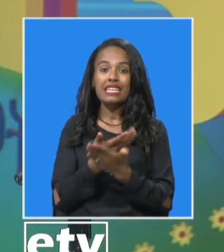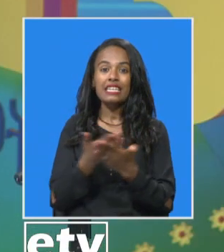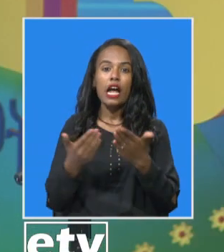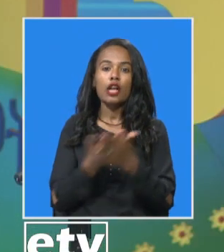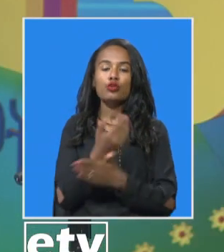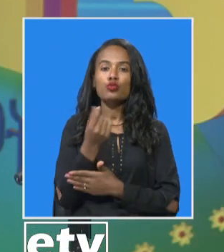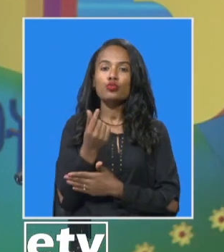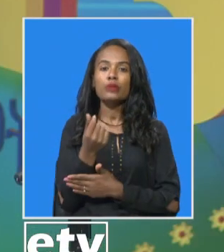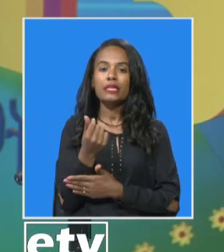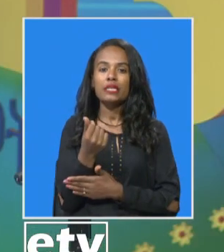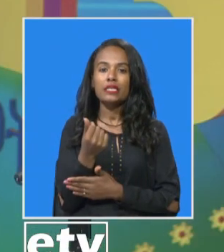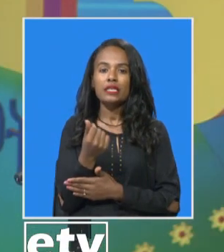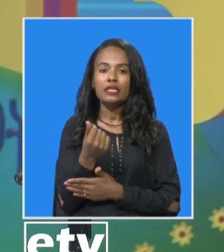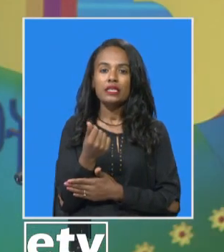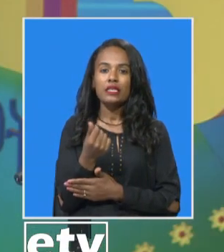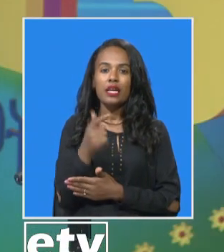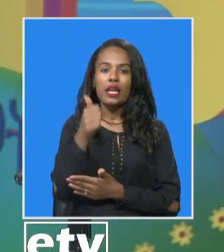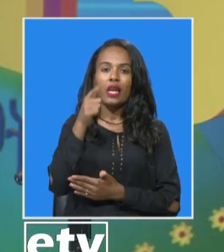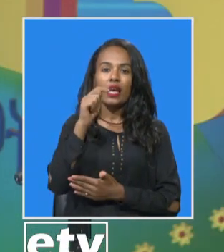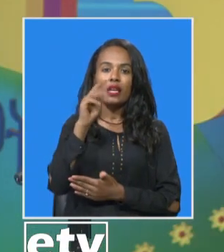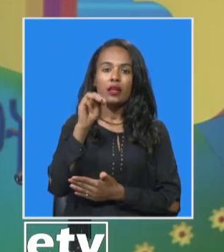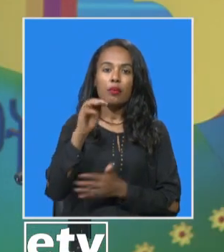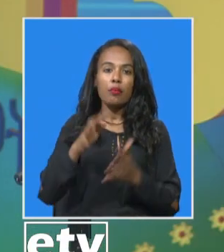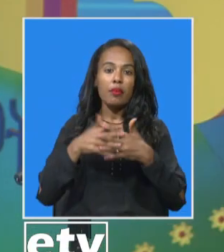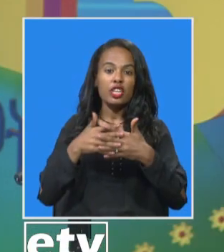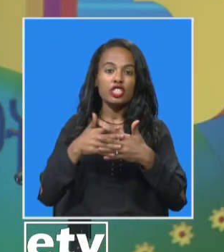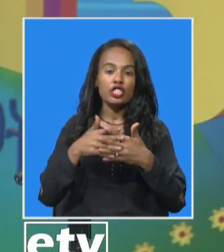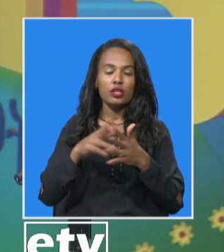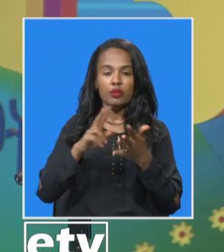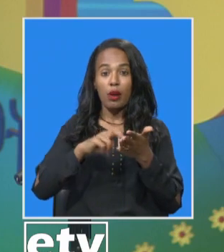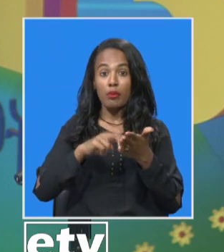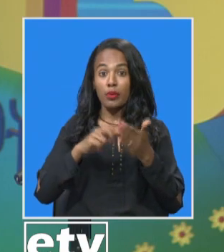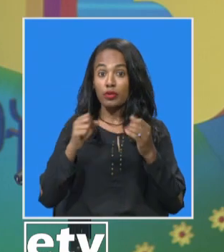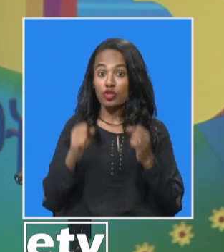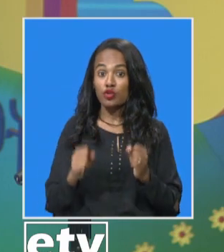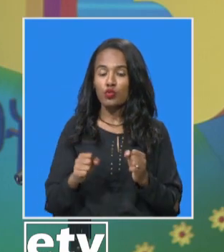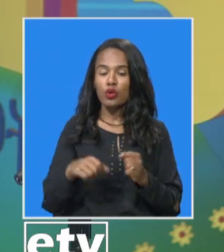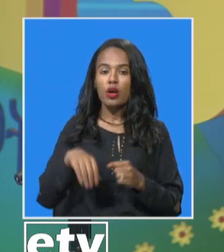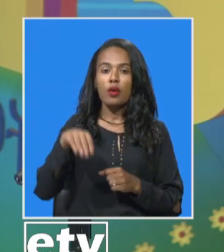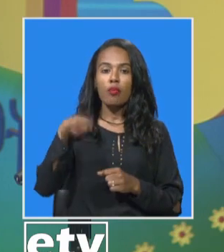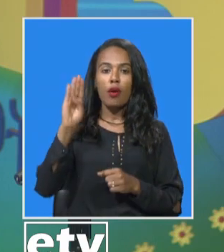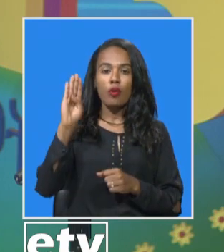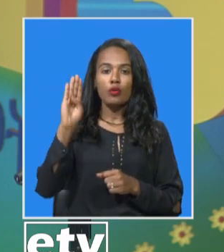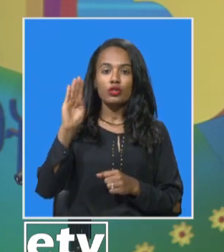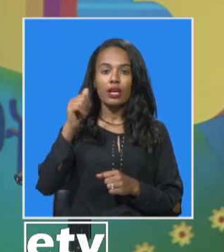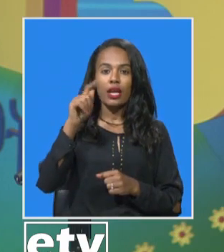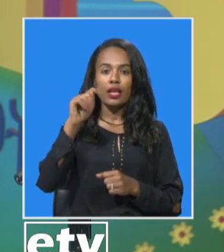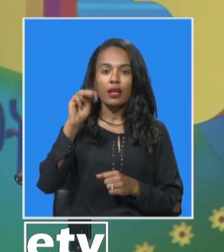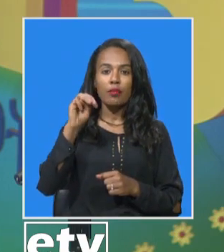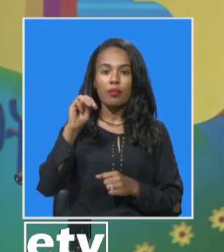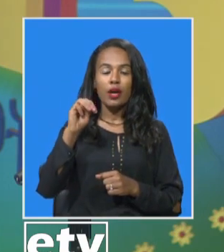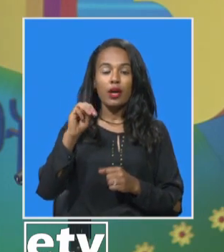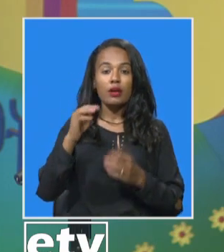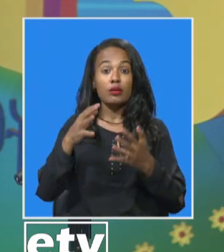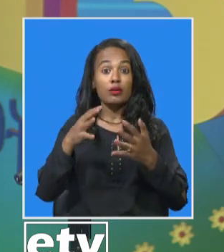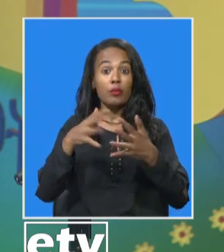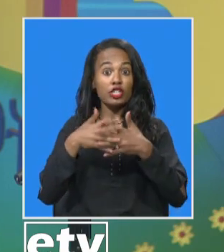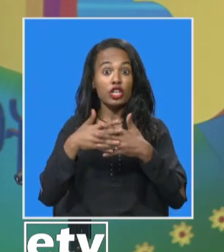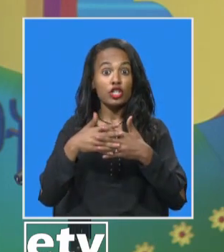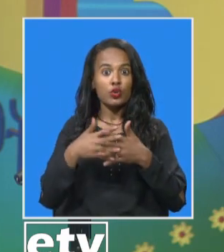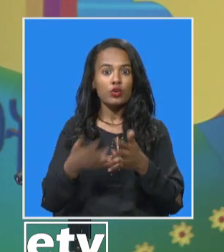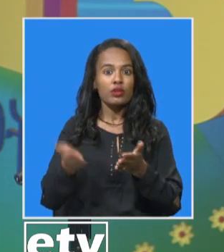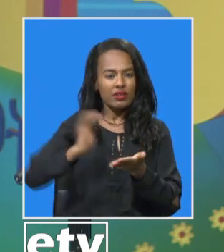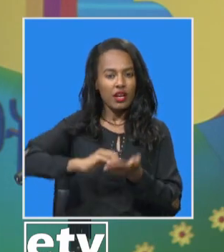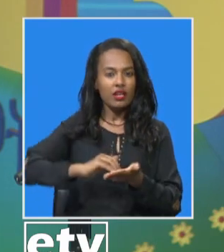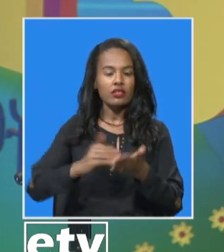አዲሱን ብር ኤቲኤም ማሽኖች ማንበብ እንዲችሉ ባንኮች የኤቲኤም ማሽኖቻቸውን ኮንፊገር እንዲያደርጉ፣